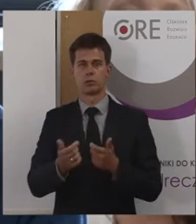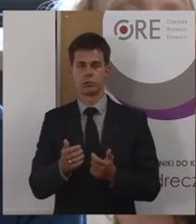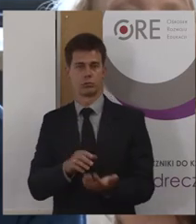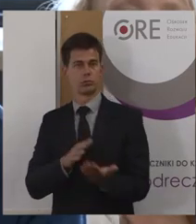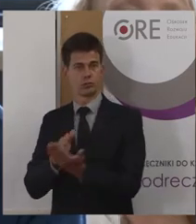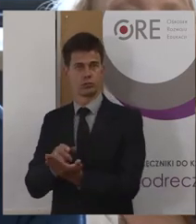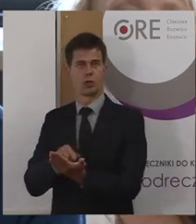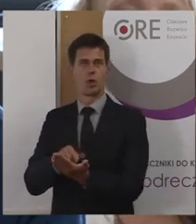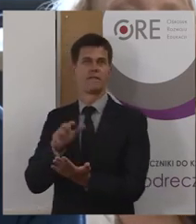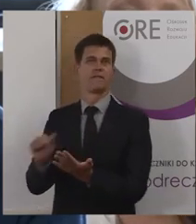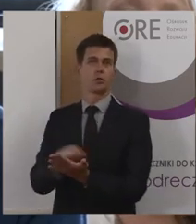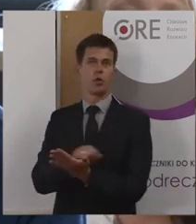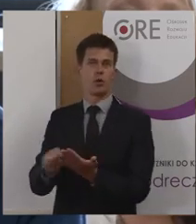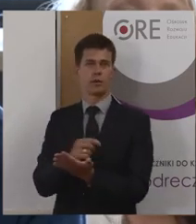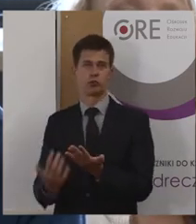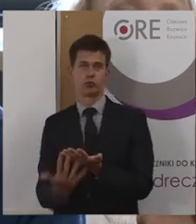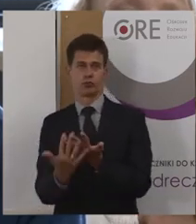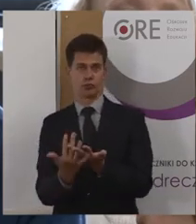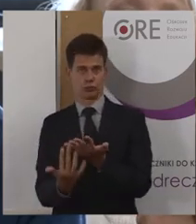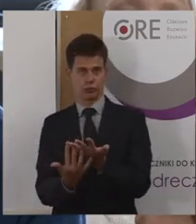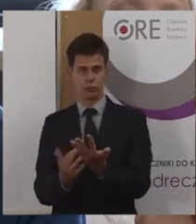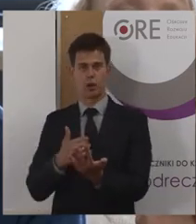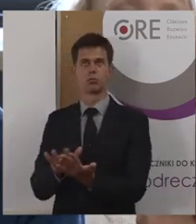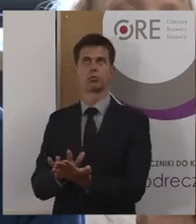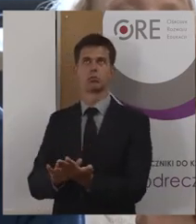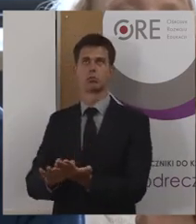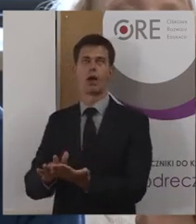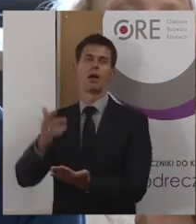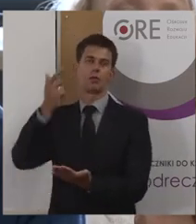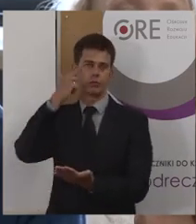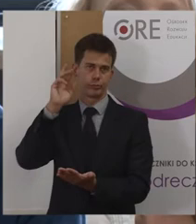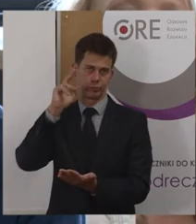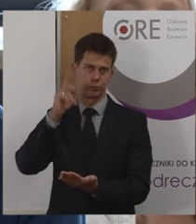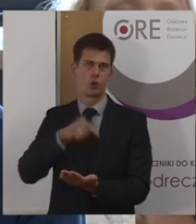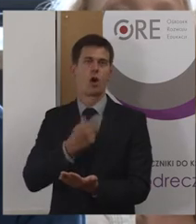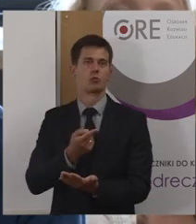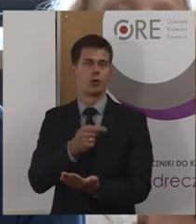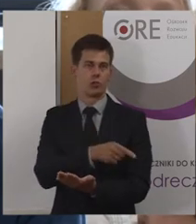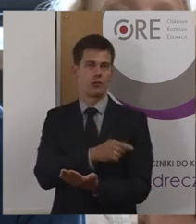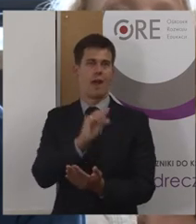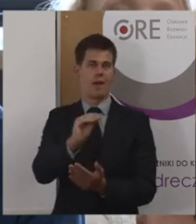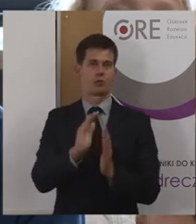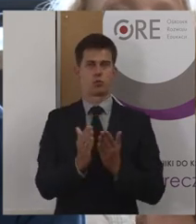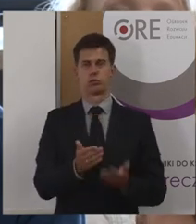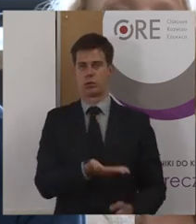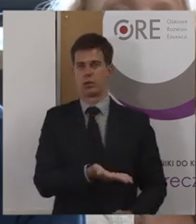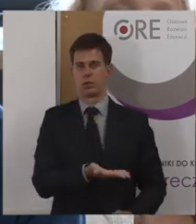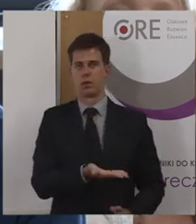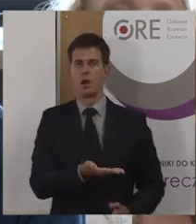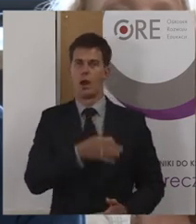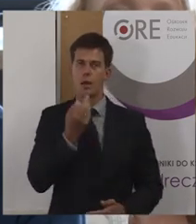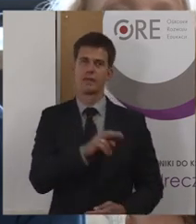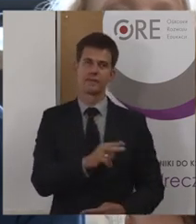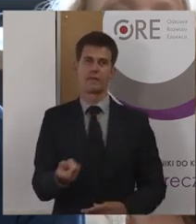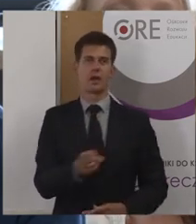dostęp do tego tekstu i do informacji, jeśli ten podręcznik ma spełniać swoją funkcję. Nie wyobrażam